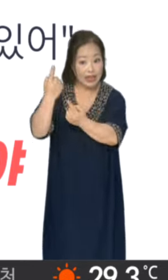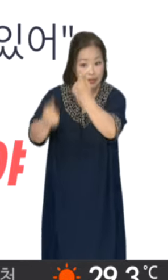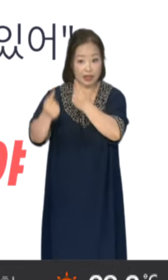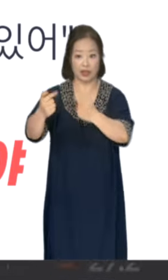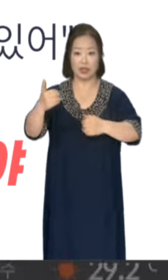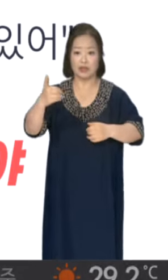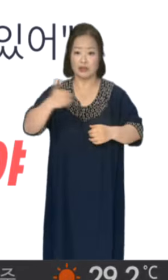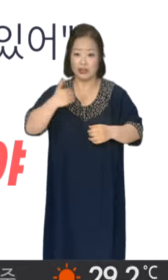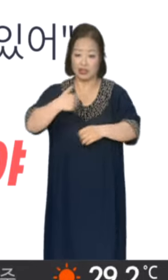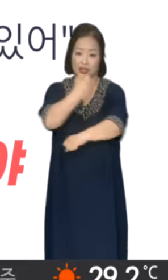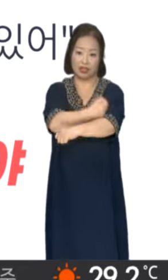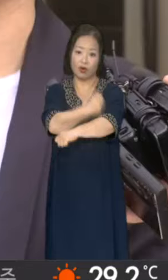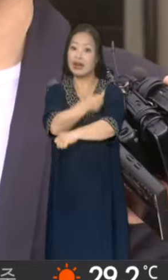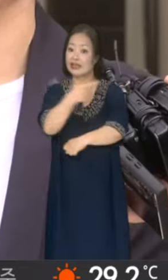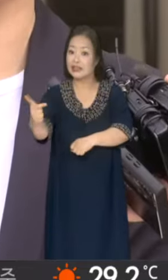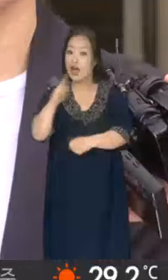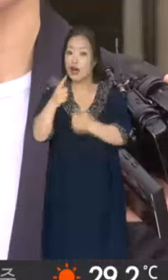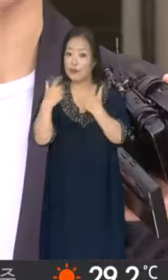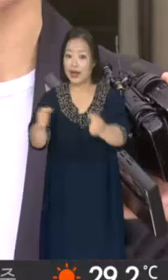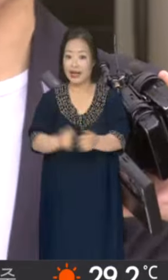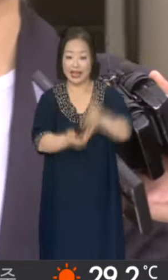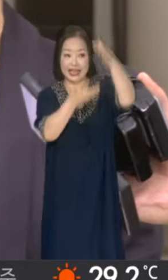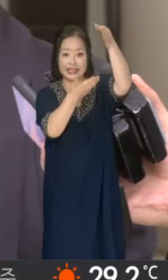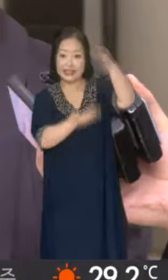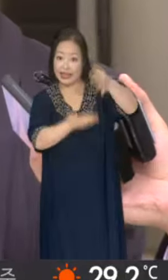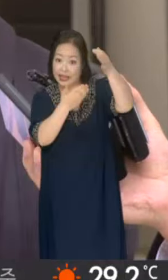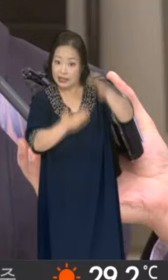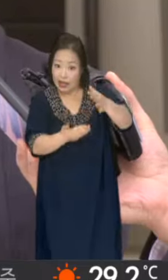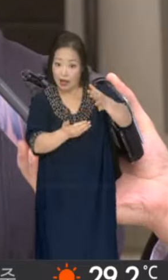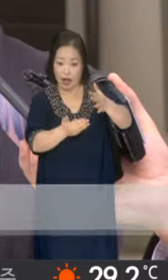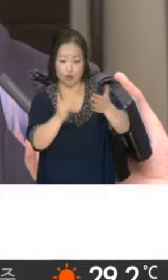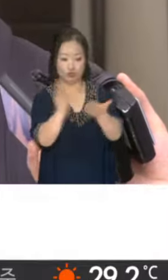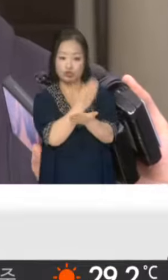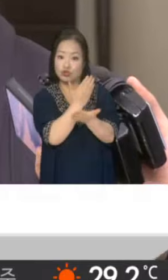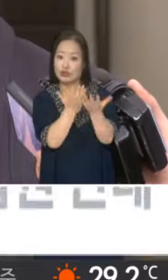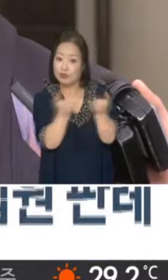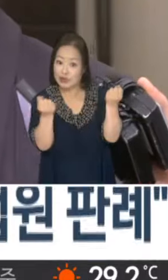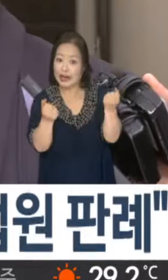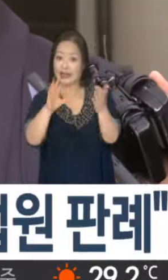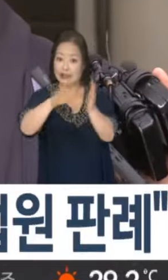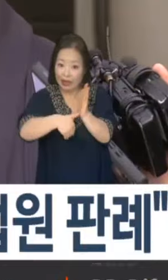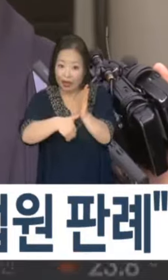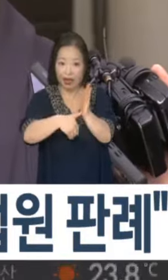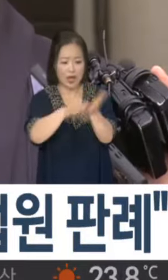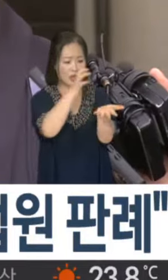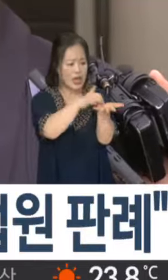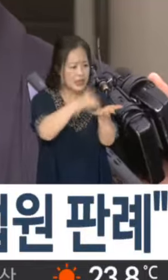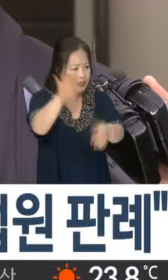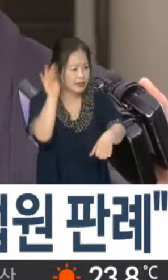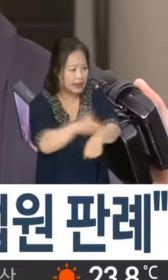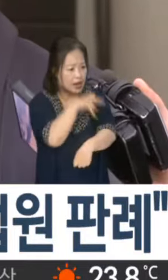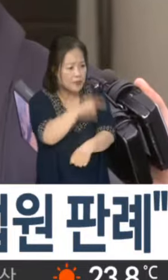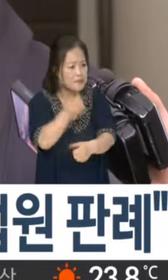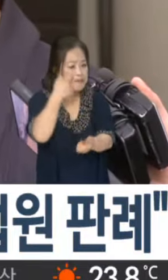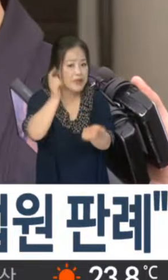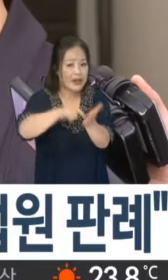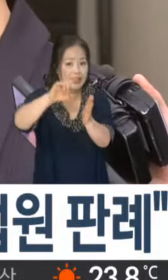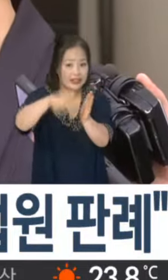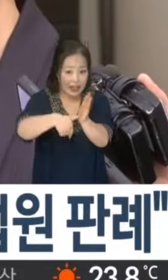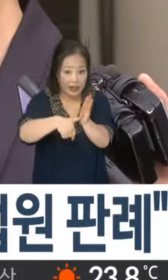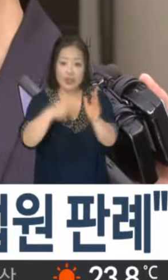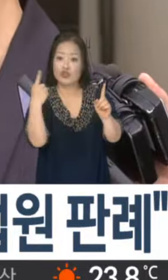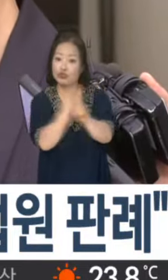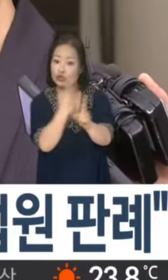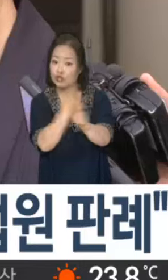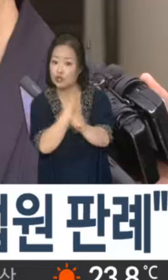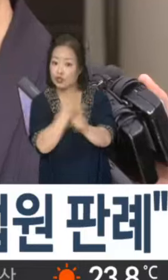더 크다고 설명했습니다 또 재산분할 청구 사건에서 선고 이후 잘못된 계산이나 기재가 확인되면 수정할